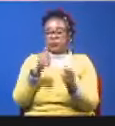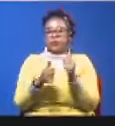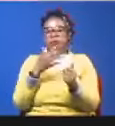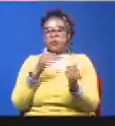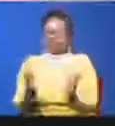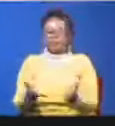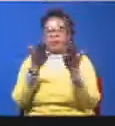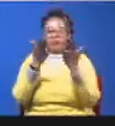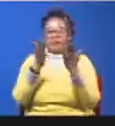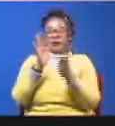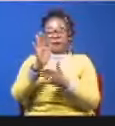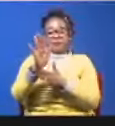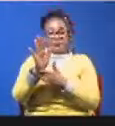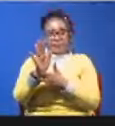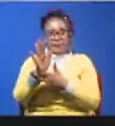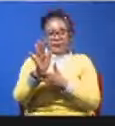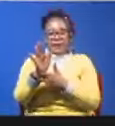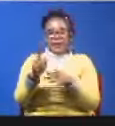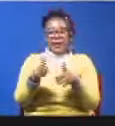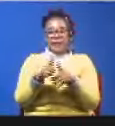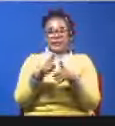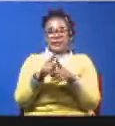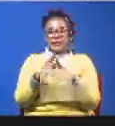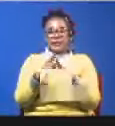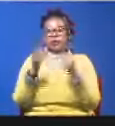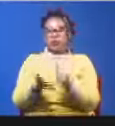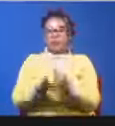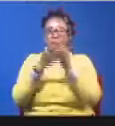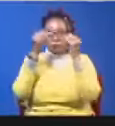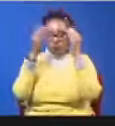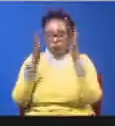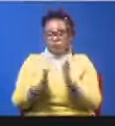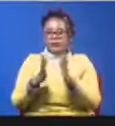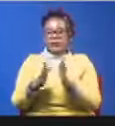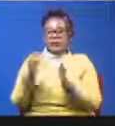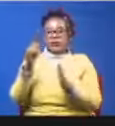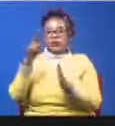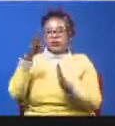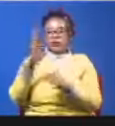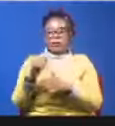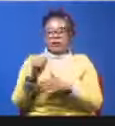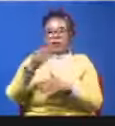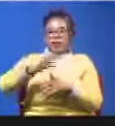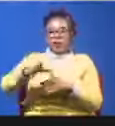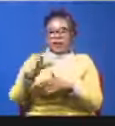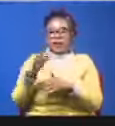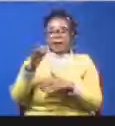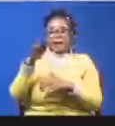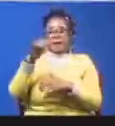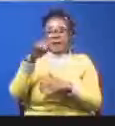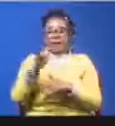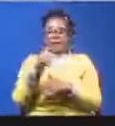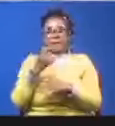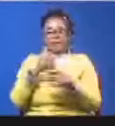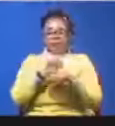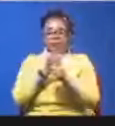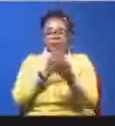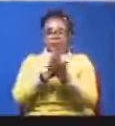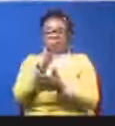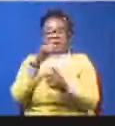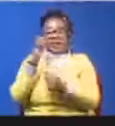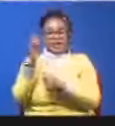hali yao. Akizungumza wakati wa hafla ya kusaidia wanafunzi katika kaunti ndogo ya Suba Kusini, Mbadi amewahakikishia Wakenya kwamba